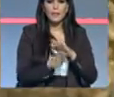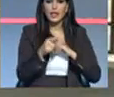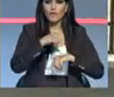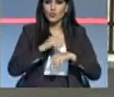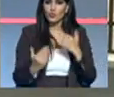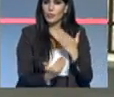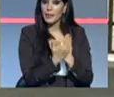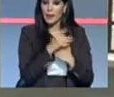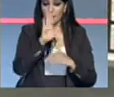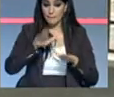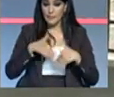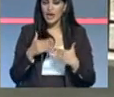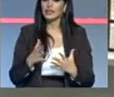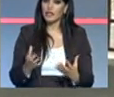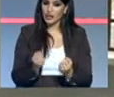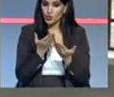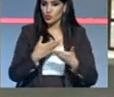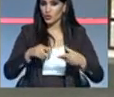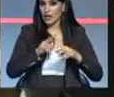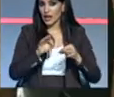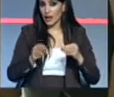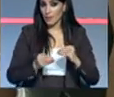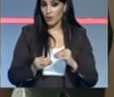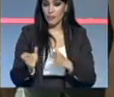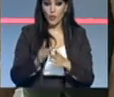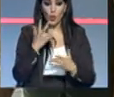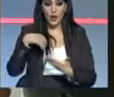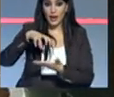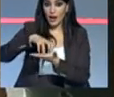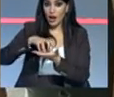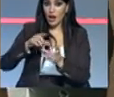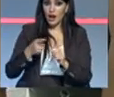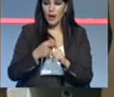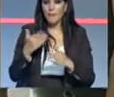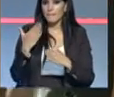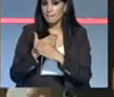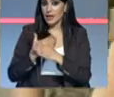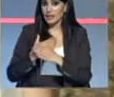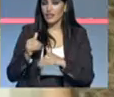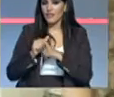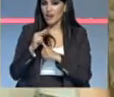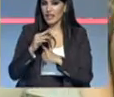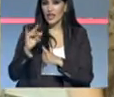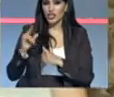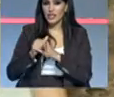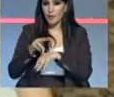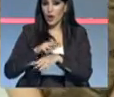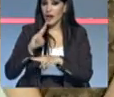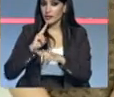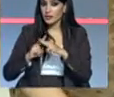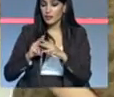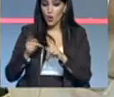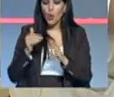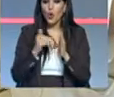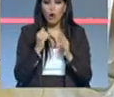الأولى، ثم تم تجاوز هذا الإشكال. أما في هذا المركز المعهد النموذجي فرحات حشاد بصفاقس فقد تواصل